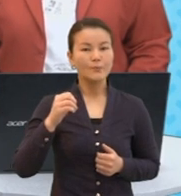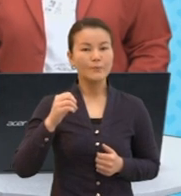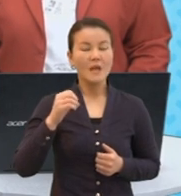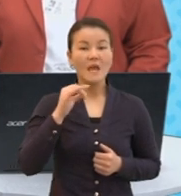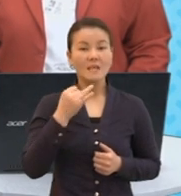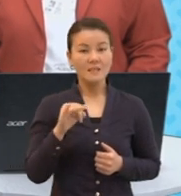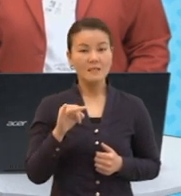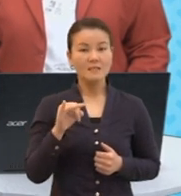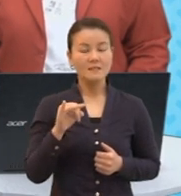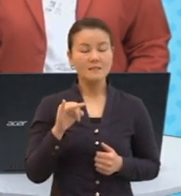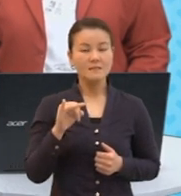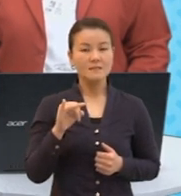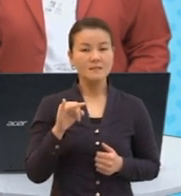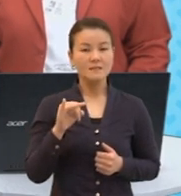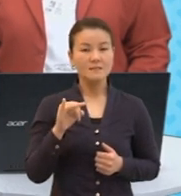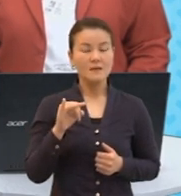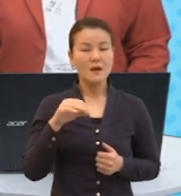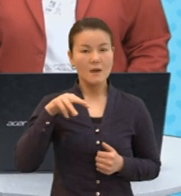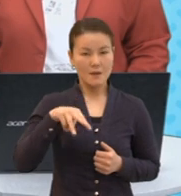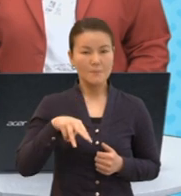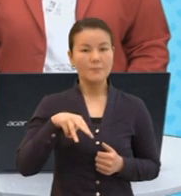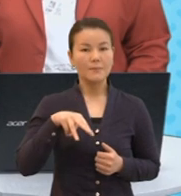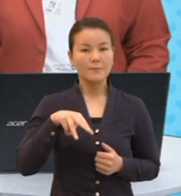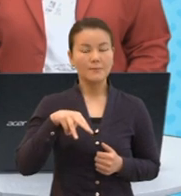И краткое. М.